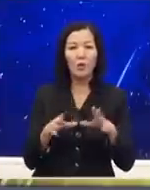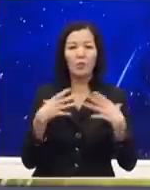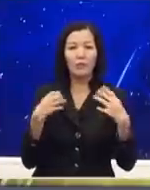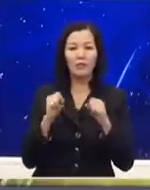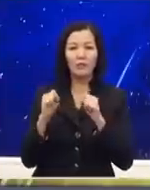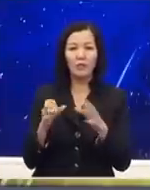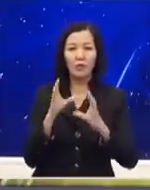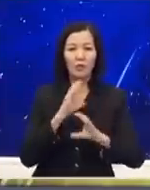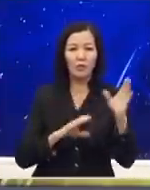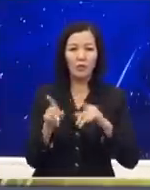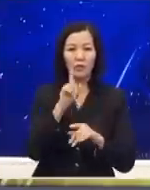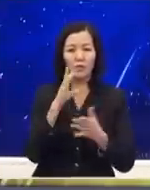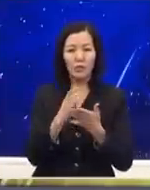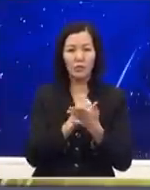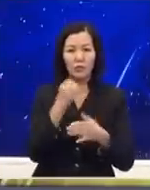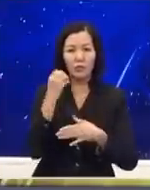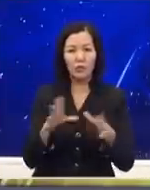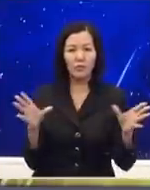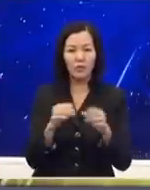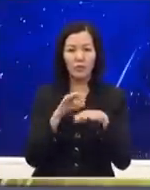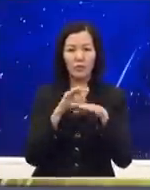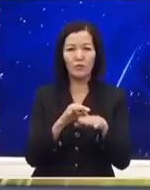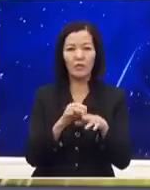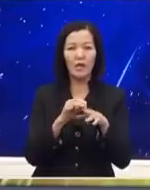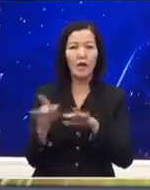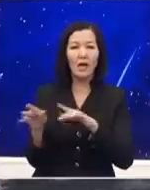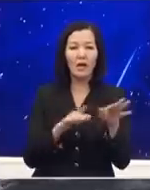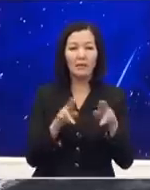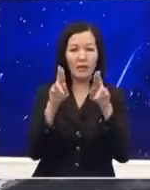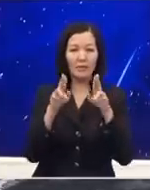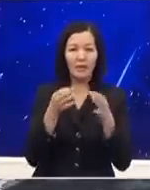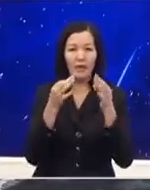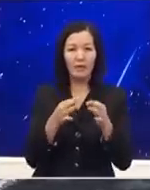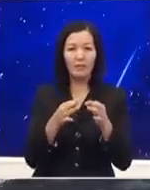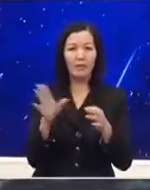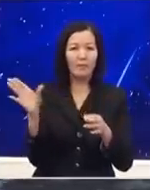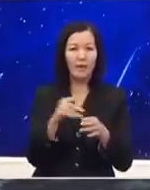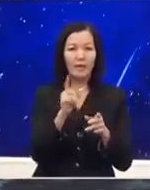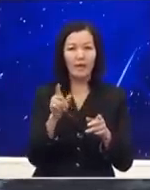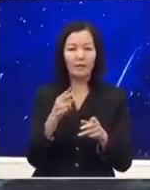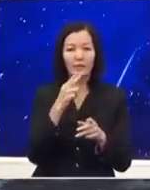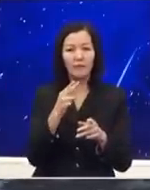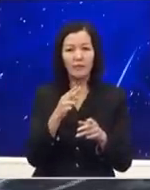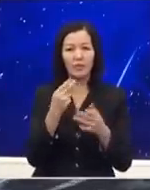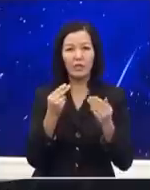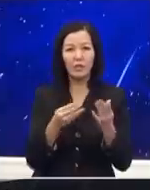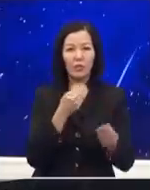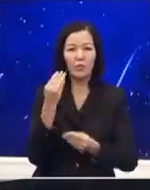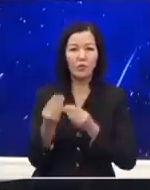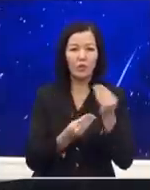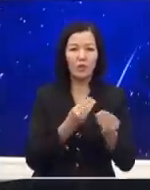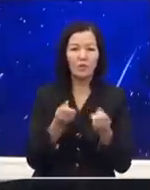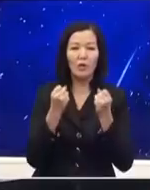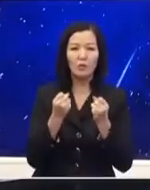сақтау институты жастар ресурсты орталығымен бірлесе өткізді. Акция ережесі қарапайым. Кез келген адам темекісін кішкентай ойыншыққа